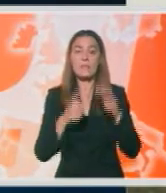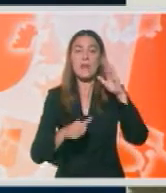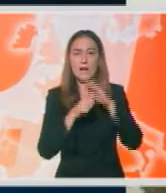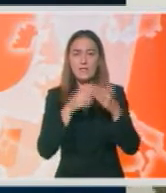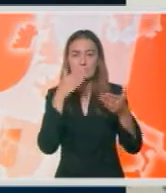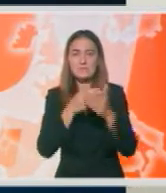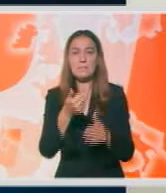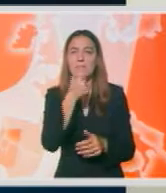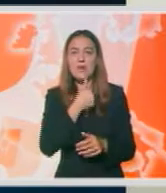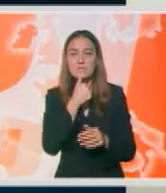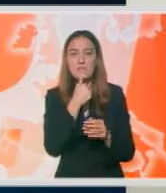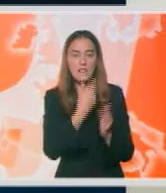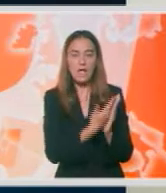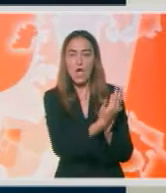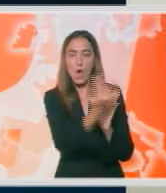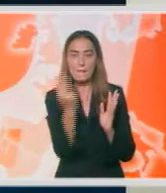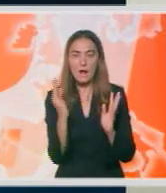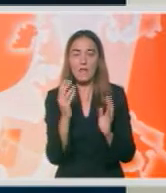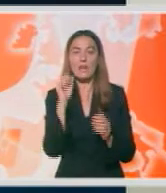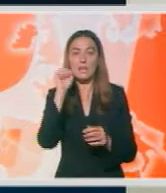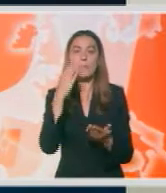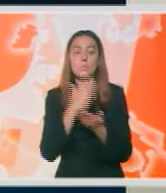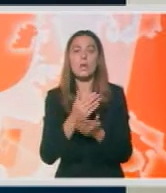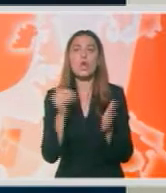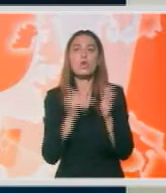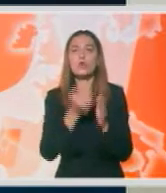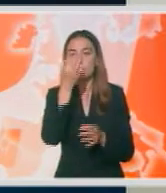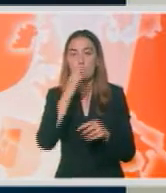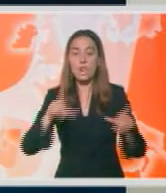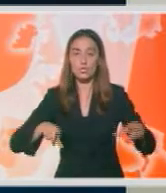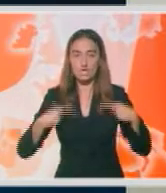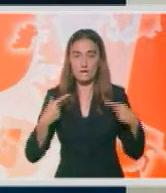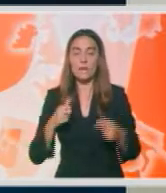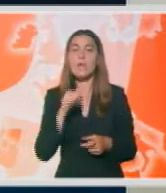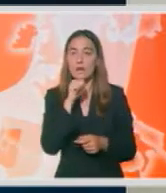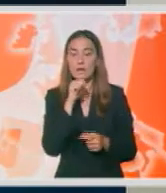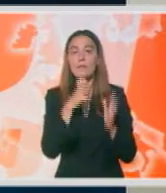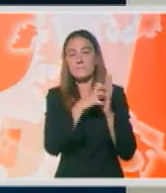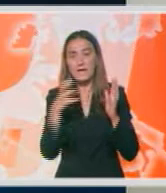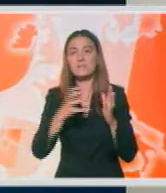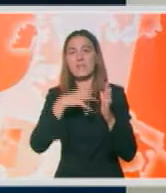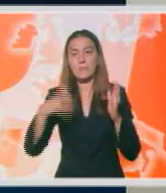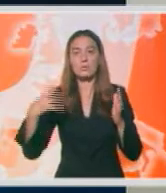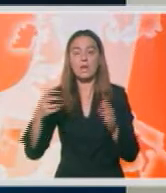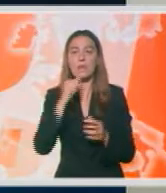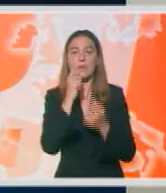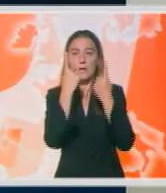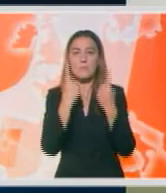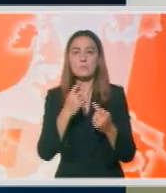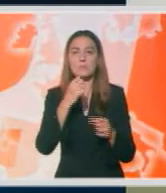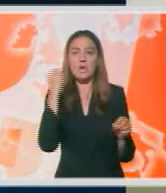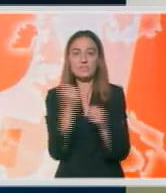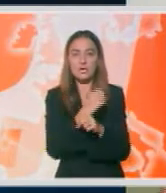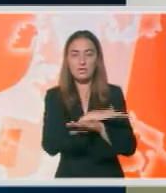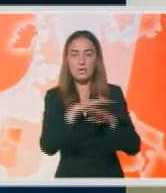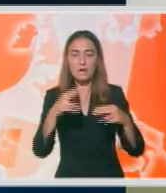cilj ozelenjavanje obale da bi bilo još bolje uživanje i nastavljamo dalje, znači da postavljamo tvrdu podlogu